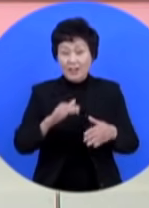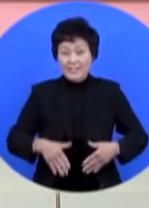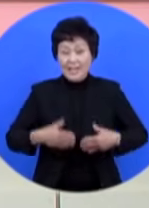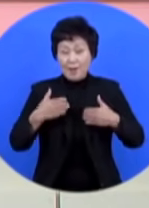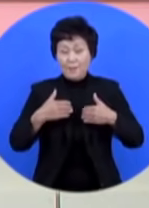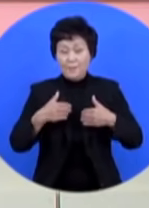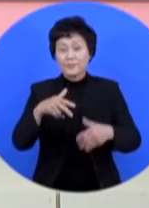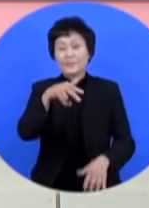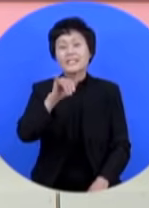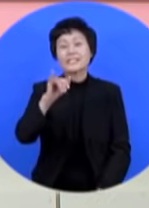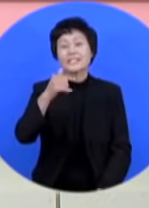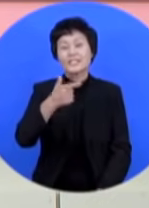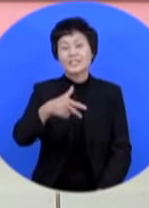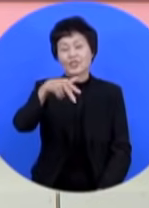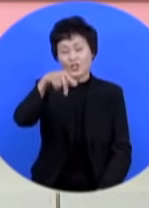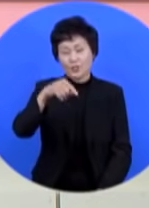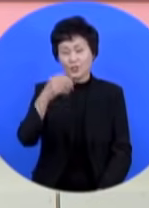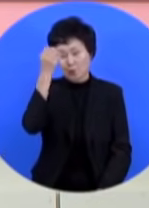60명 가운데